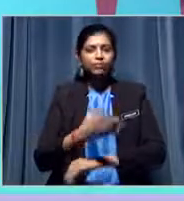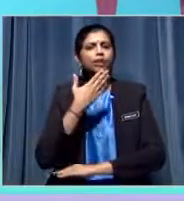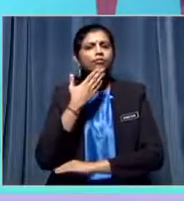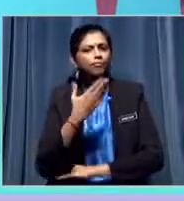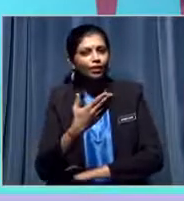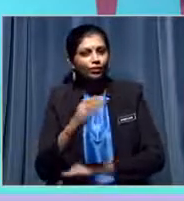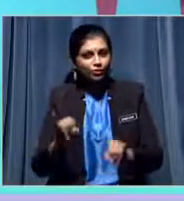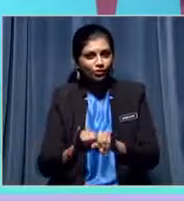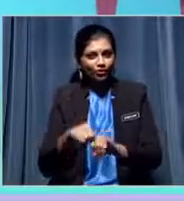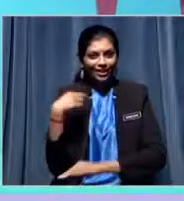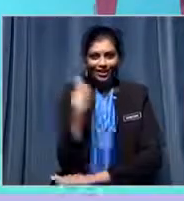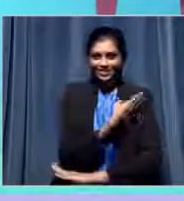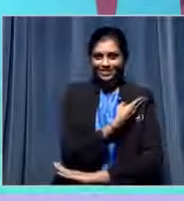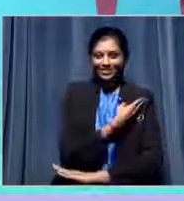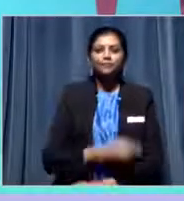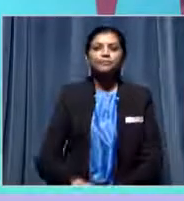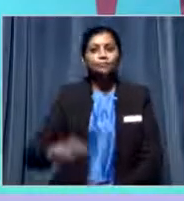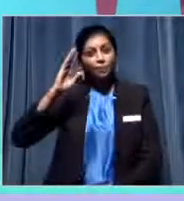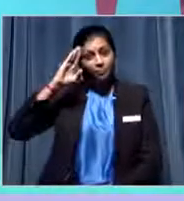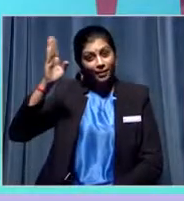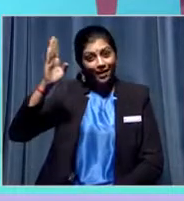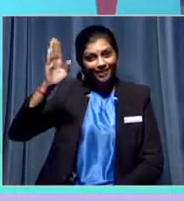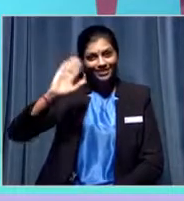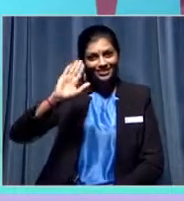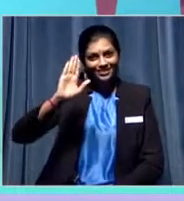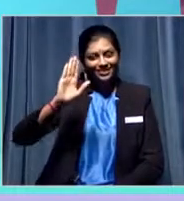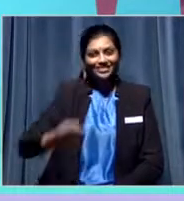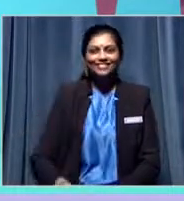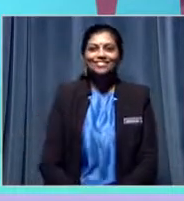joining us today. Till next time.